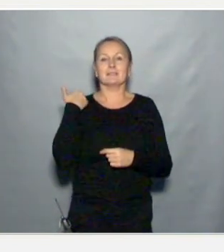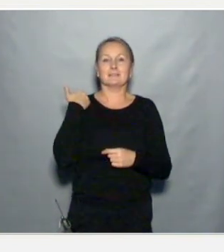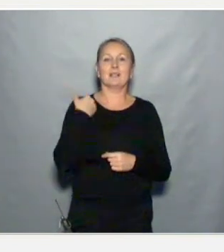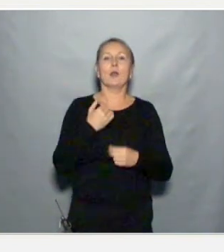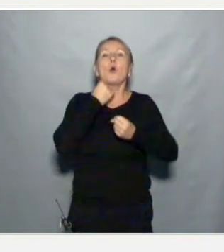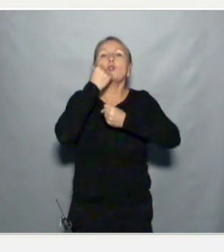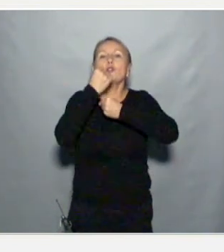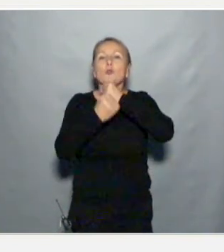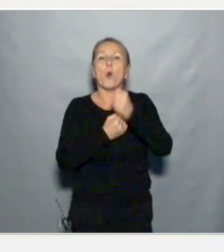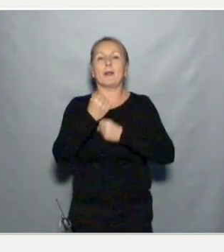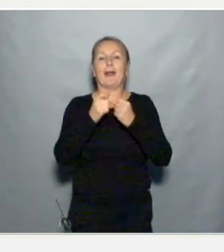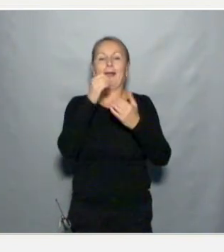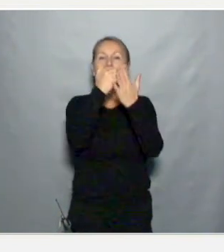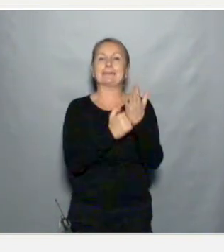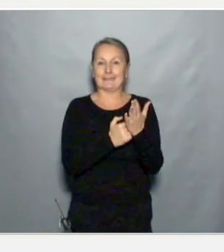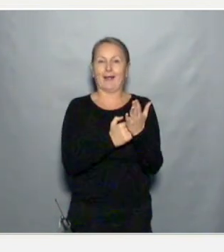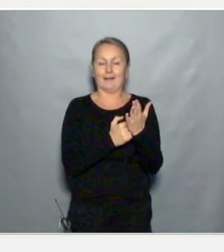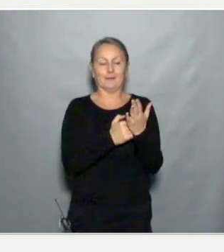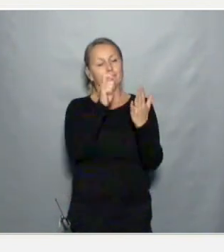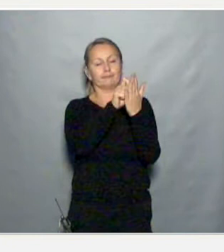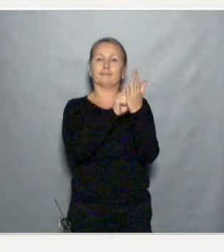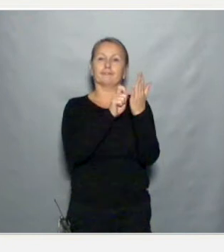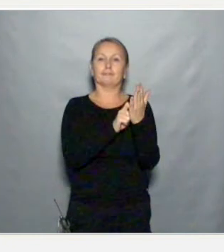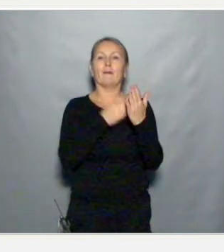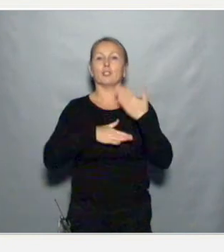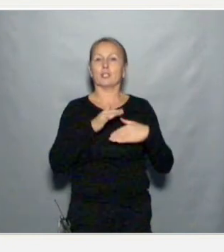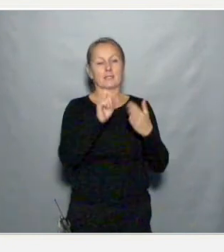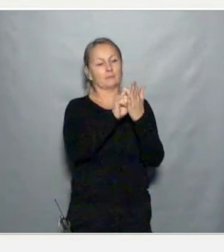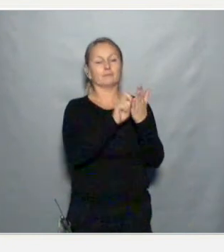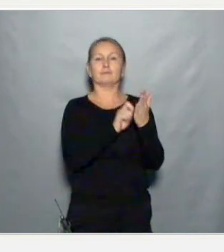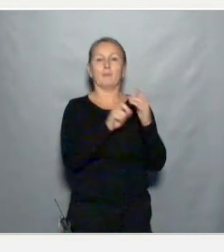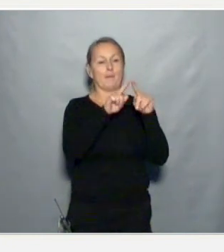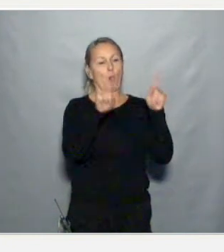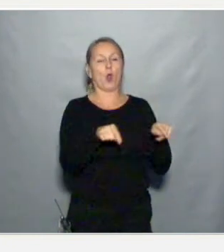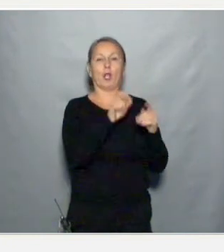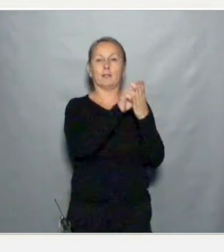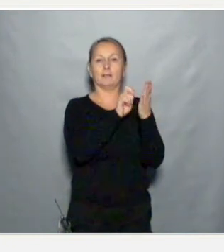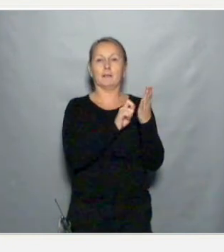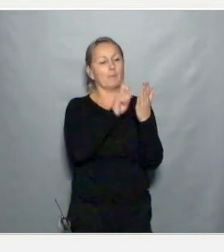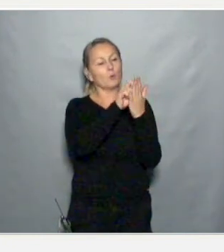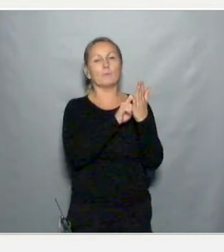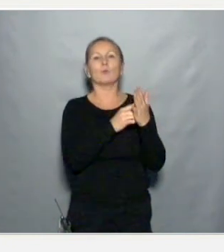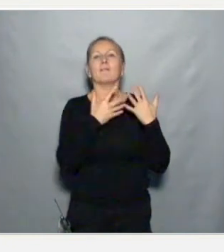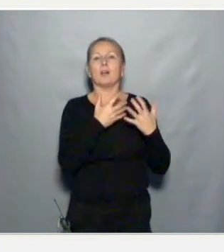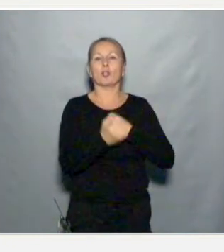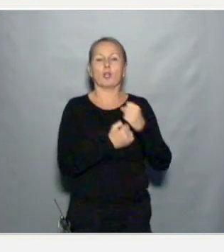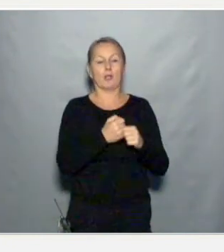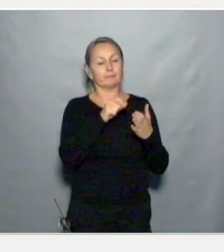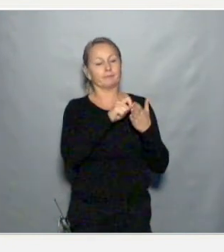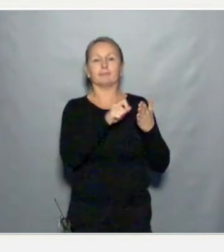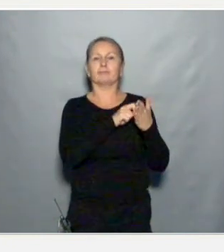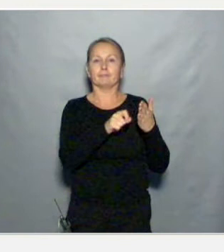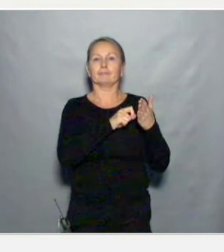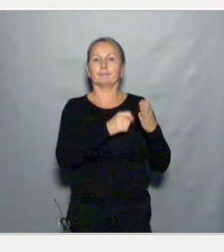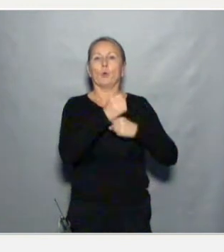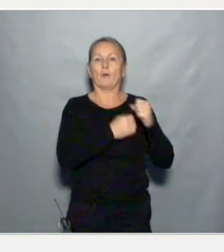to-do-list som jag skriver på ett vanligt fysiskt anteckningsblock. Punkt för punkt vad jag ska göra, stryker över det jag